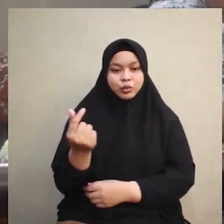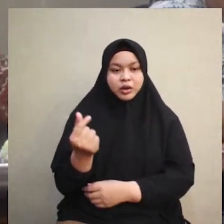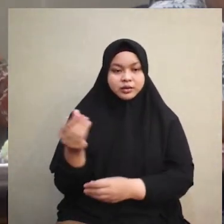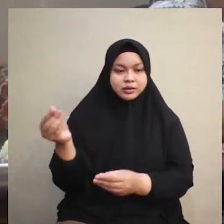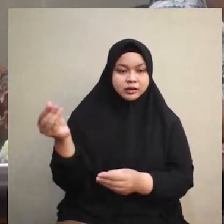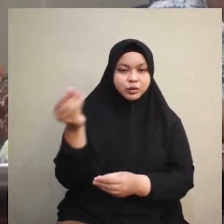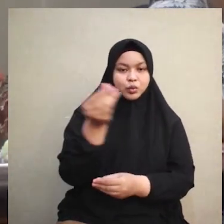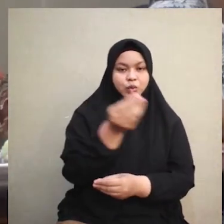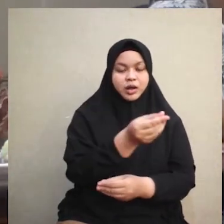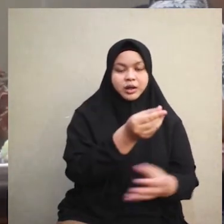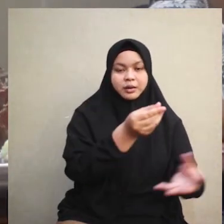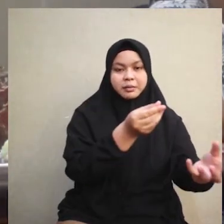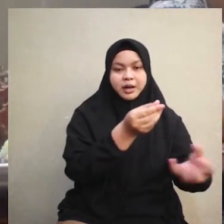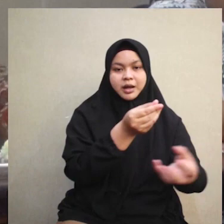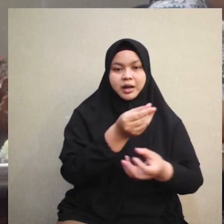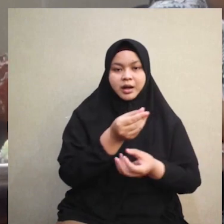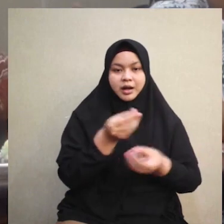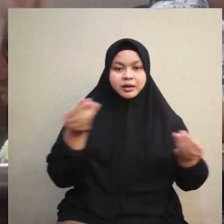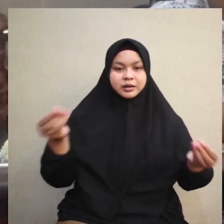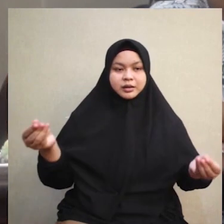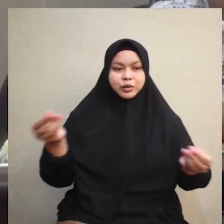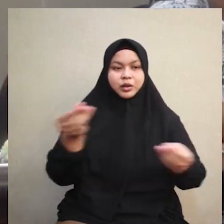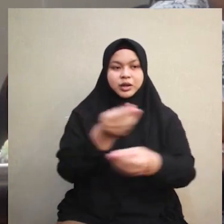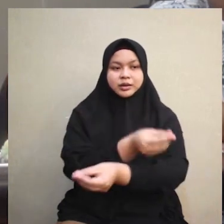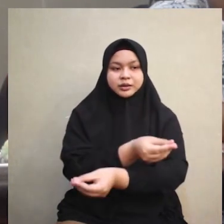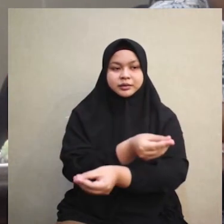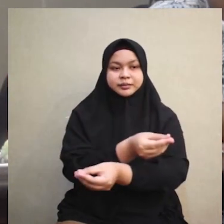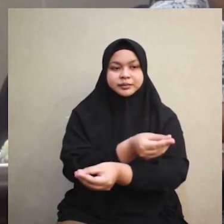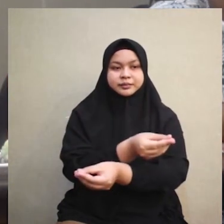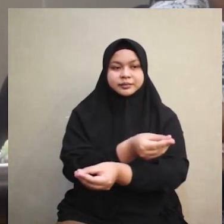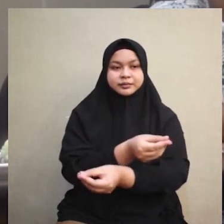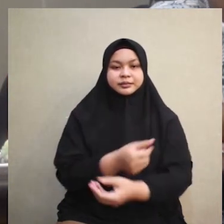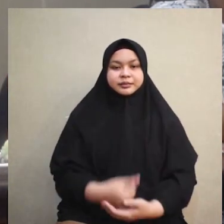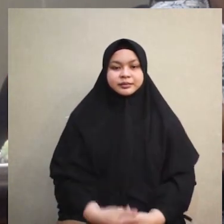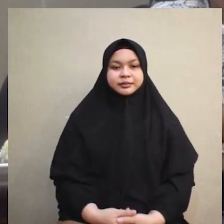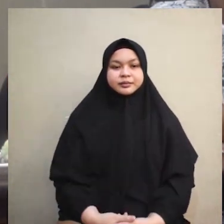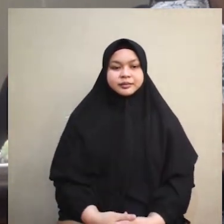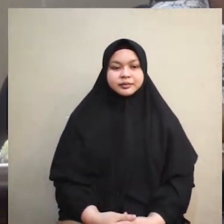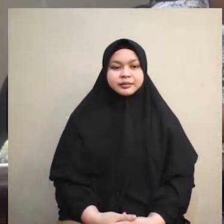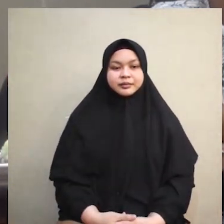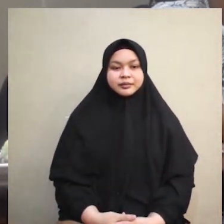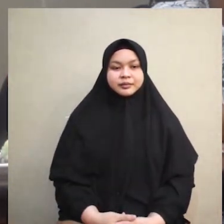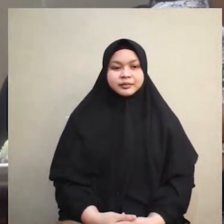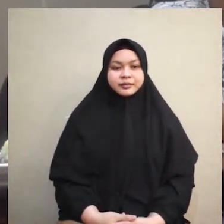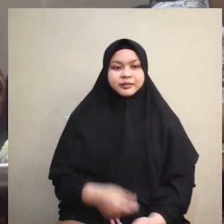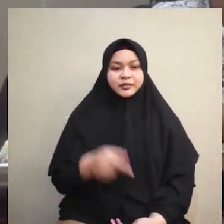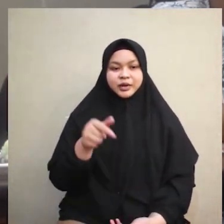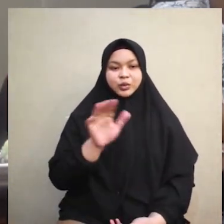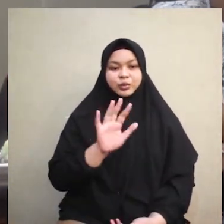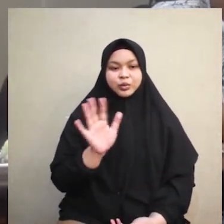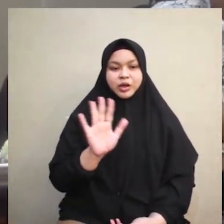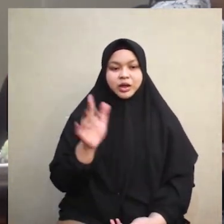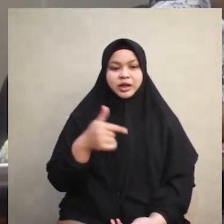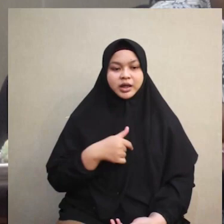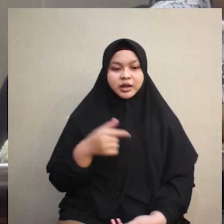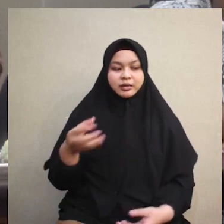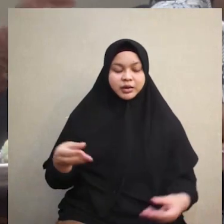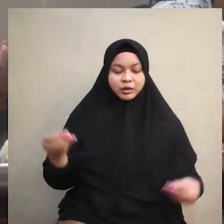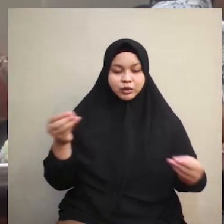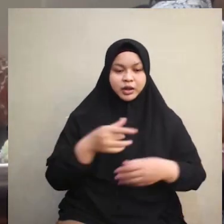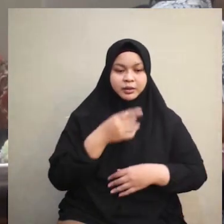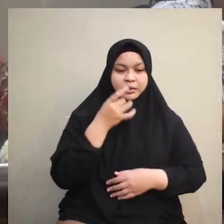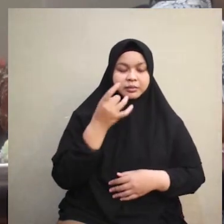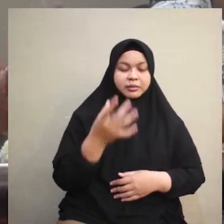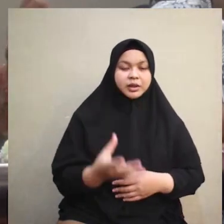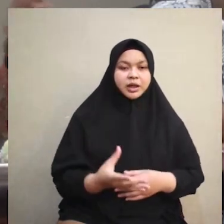kemudian ada hak yang harus didapatkan oleh pembeli Nah itu bukan jadi pembeli penjual memberikan barang